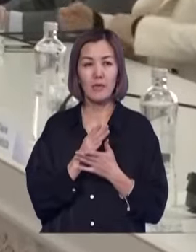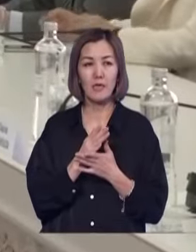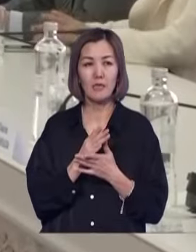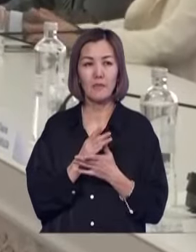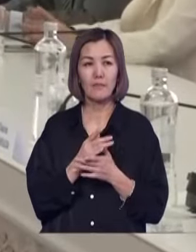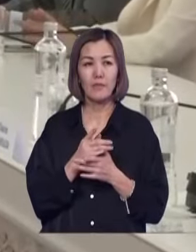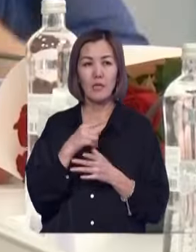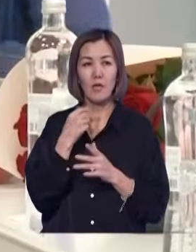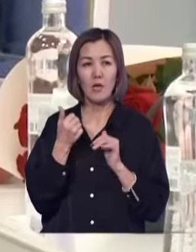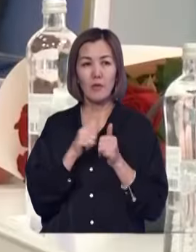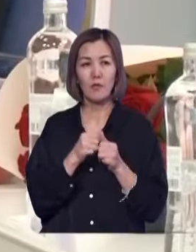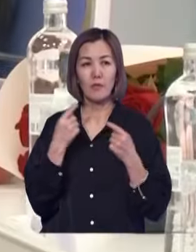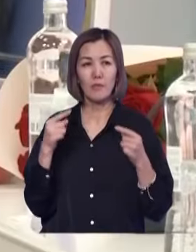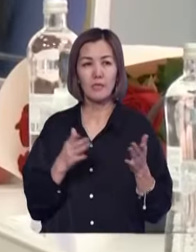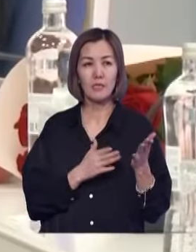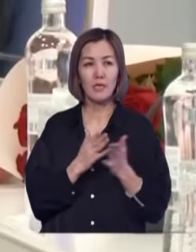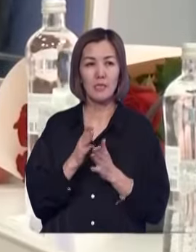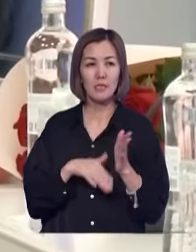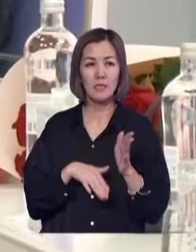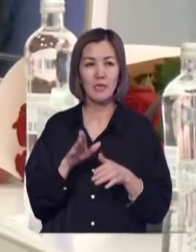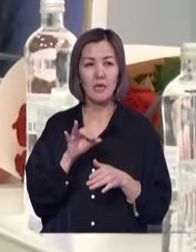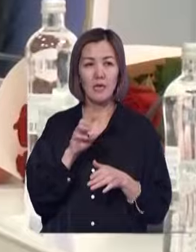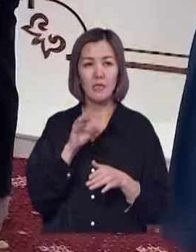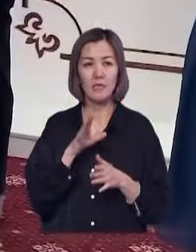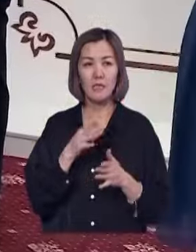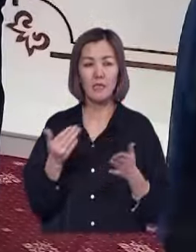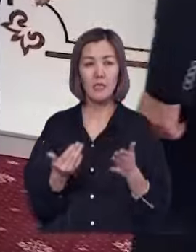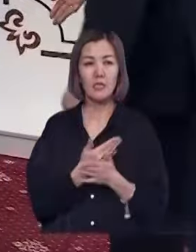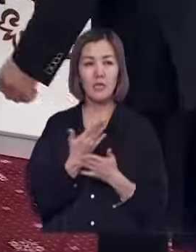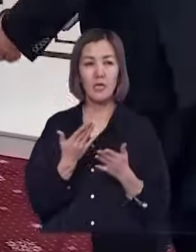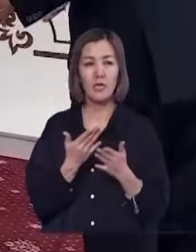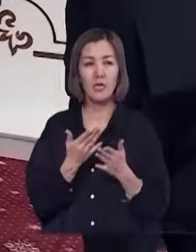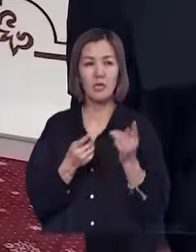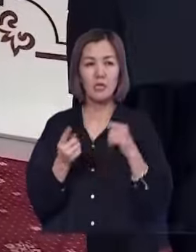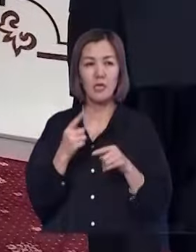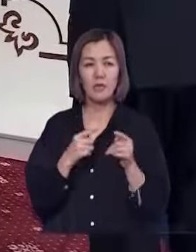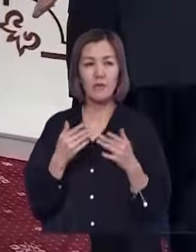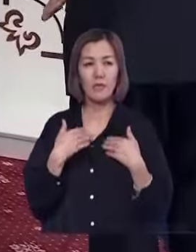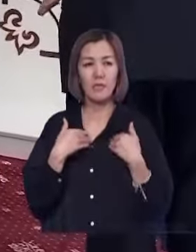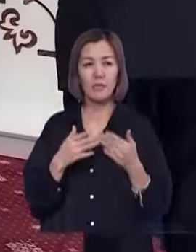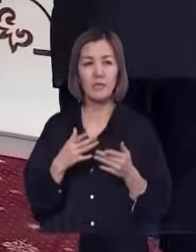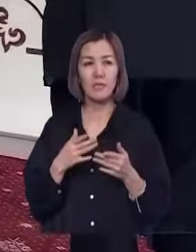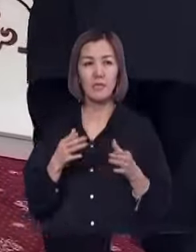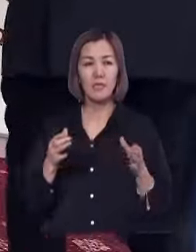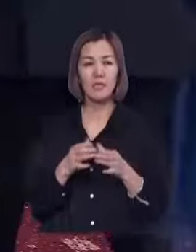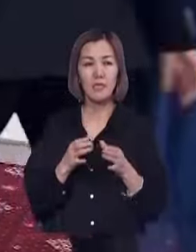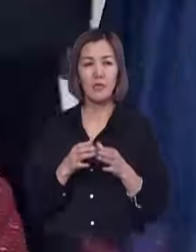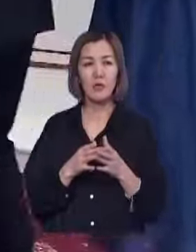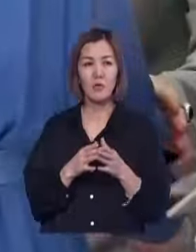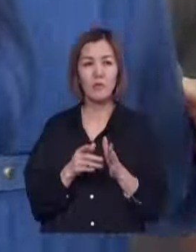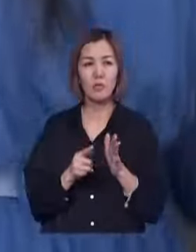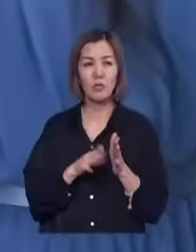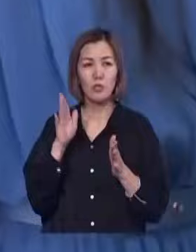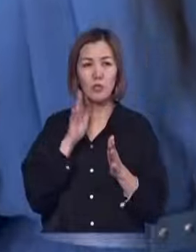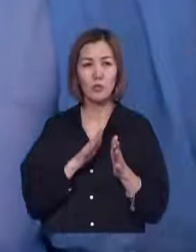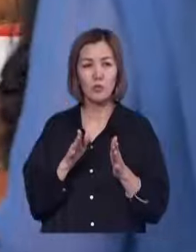түрік елінің баспа саласының үздігі Арслан Байрақтың әрі жаңа сипат алған туындының тұсауын зиялы қауым өкілдері мен Жетісудан